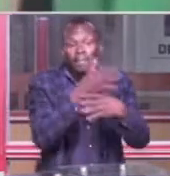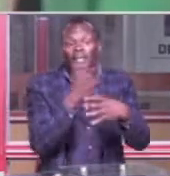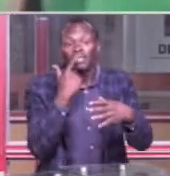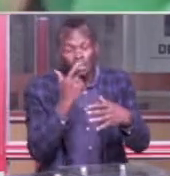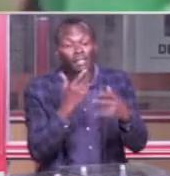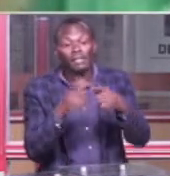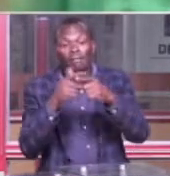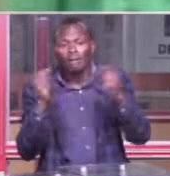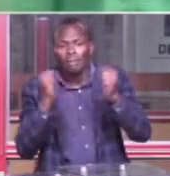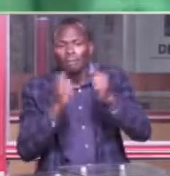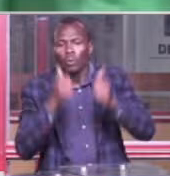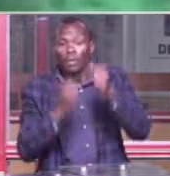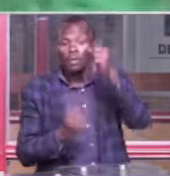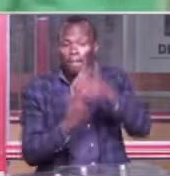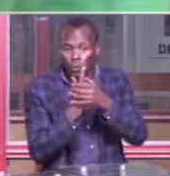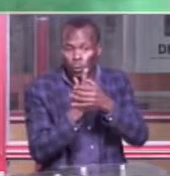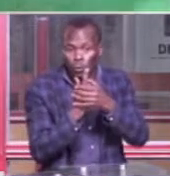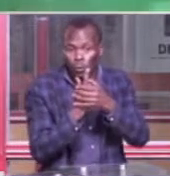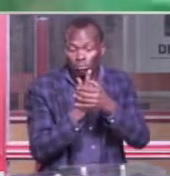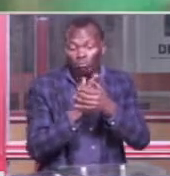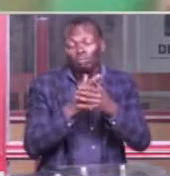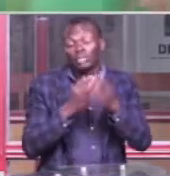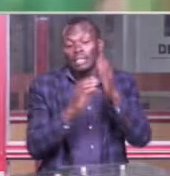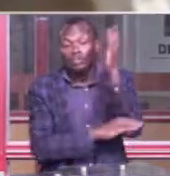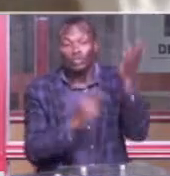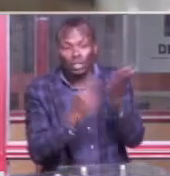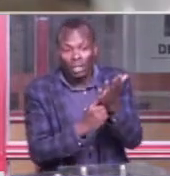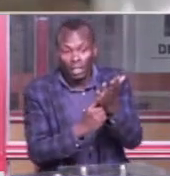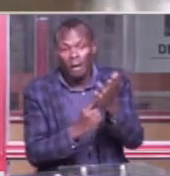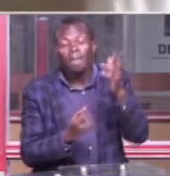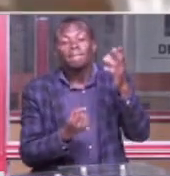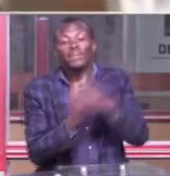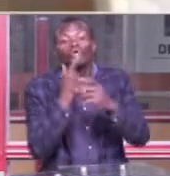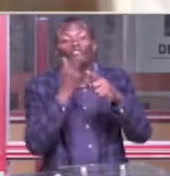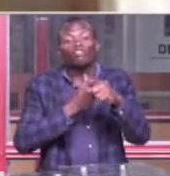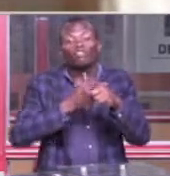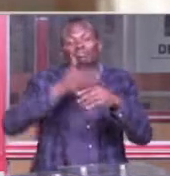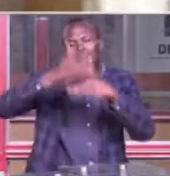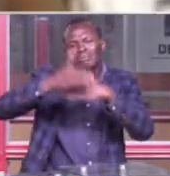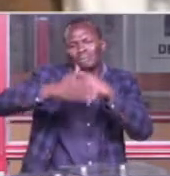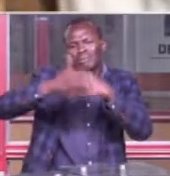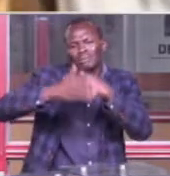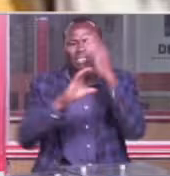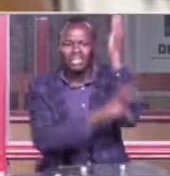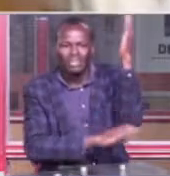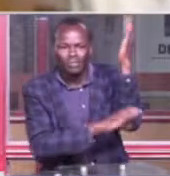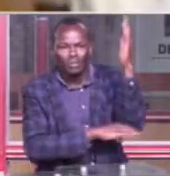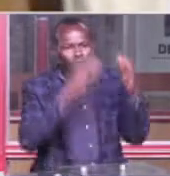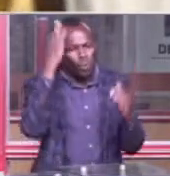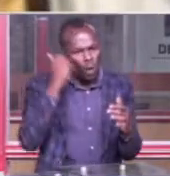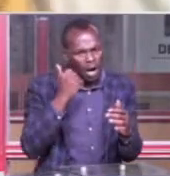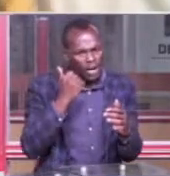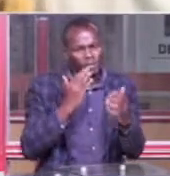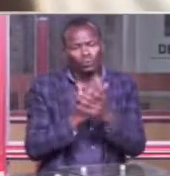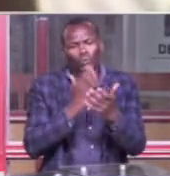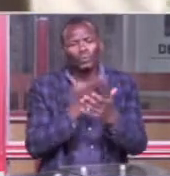Uganda kiva ne ku nsi ezitwetoolodde anti tewali kiraga nsalo nga n'olwekyo buli muntu ayingira kyere